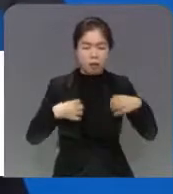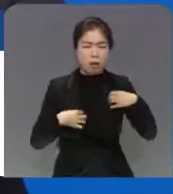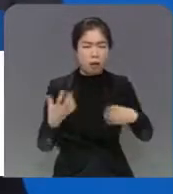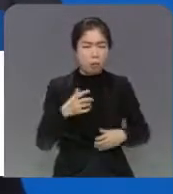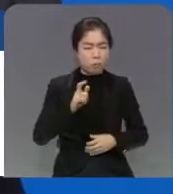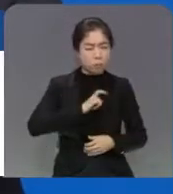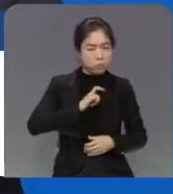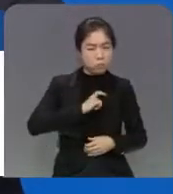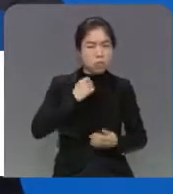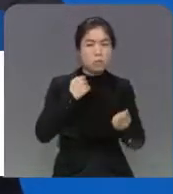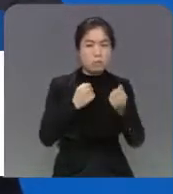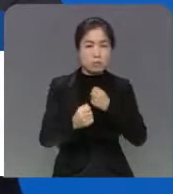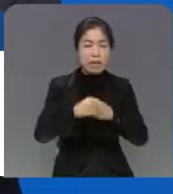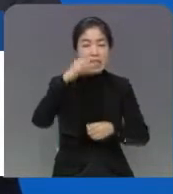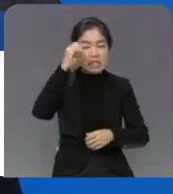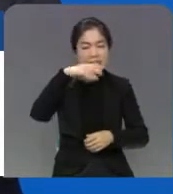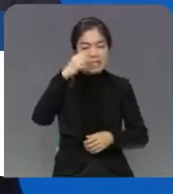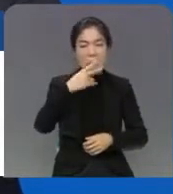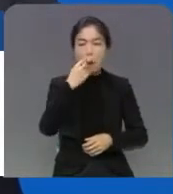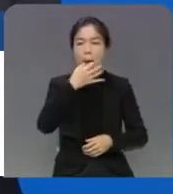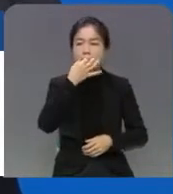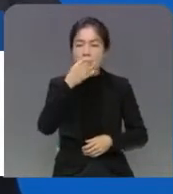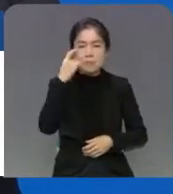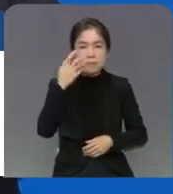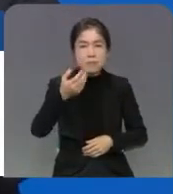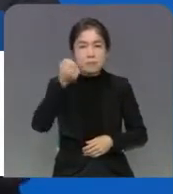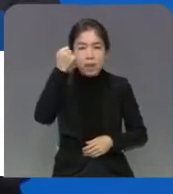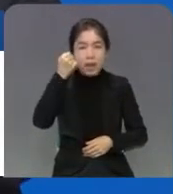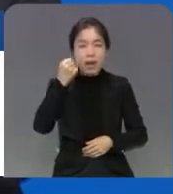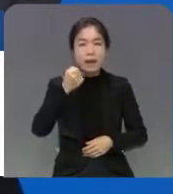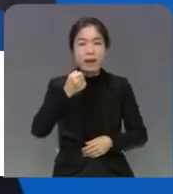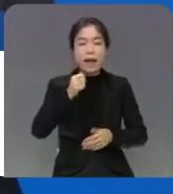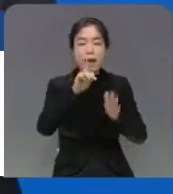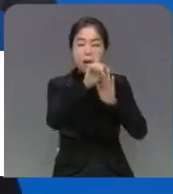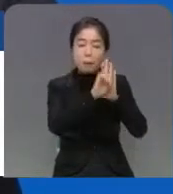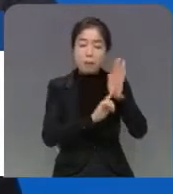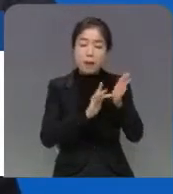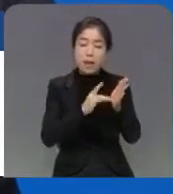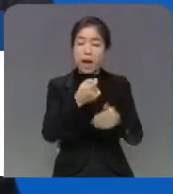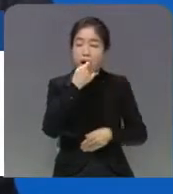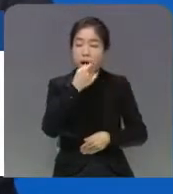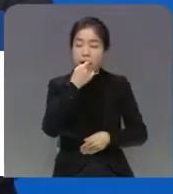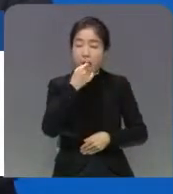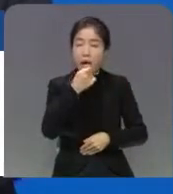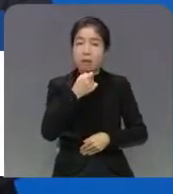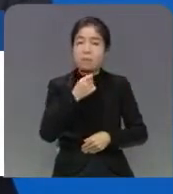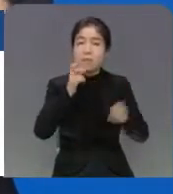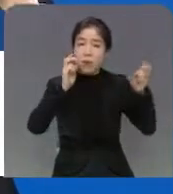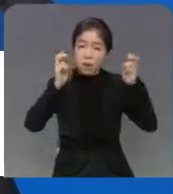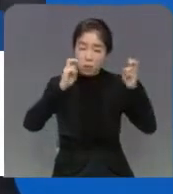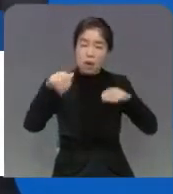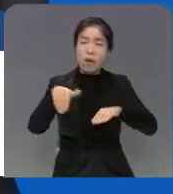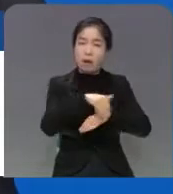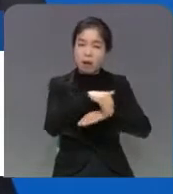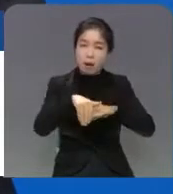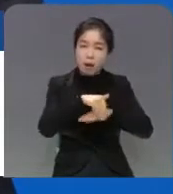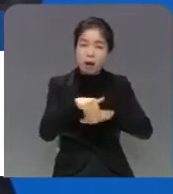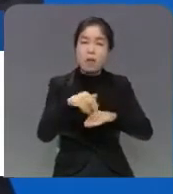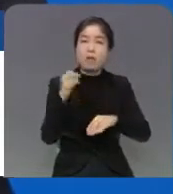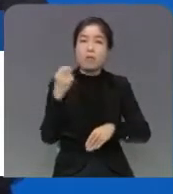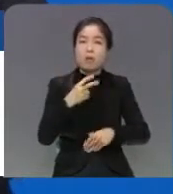있음에도 불구하고 감기라고 생각하고 해열제, 감기약 등을 복용하면서 계속 출근하는